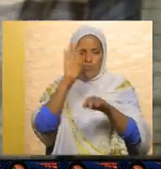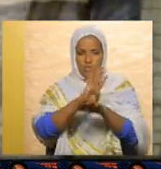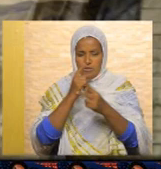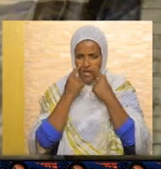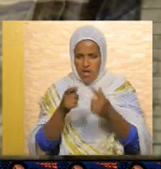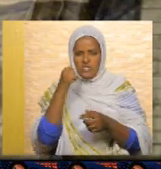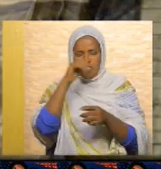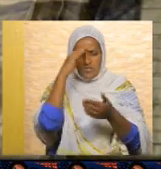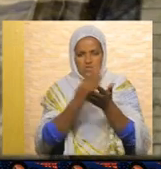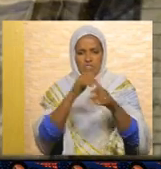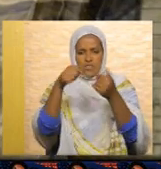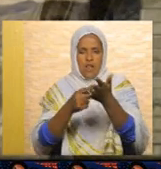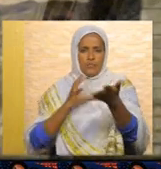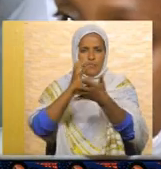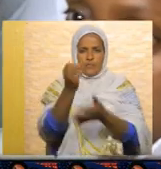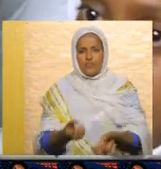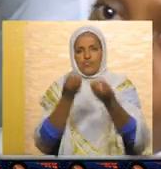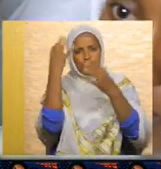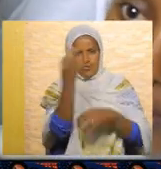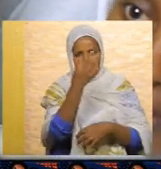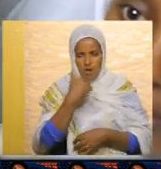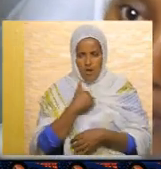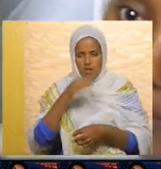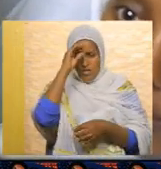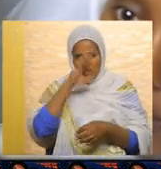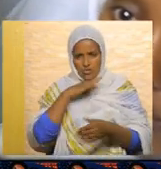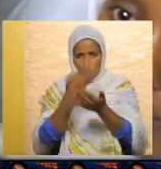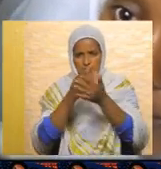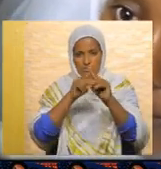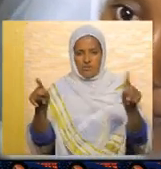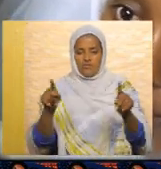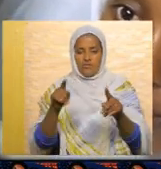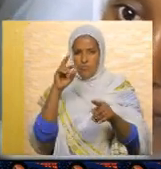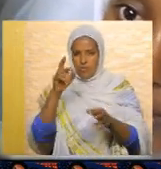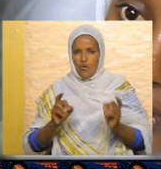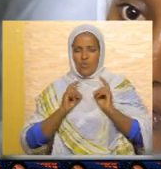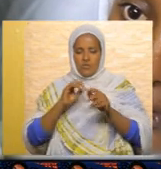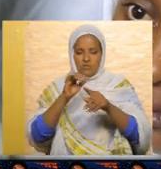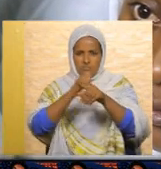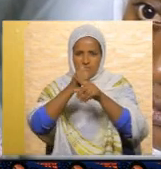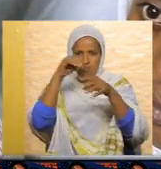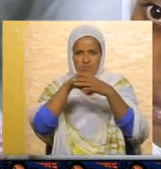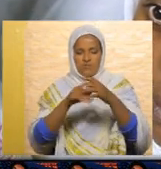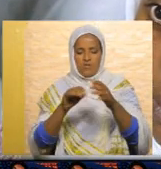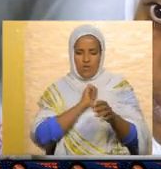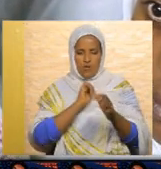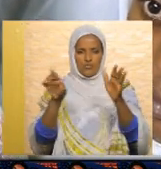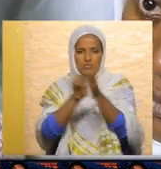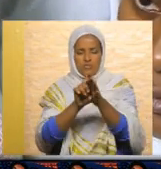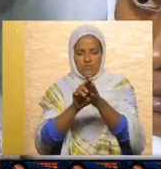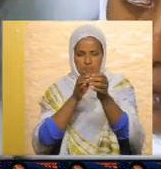እኩልነት በቤተክርስቲያን አይን ሴት ልጅ ስላላት መብት አብዝታ ትሰብካለች። የሰው ልጅ ግን በህይወት ልምምድ ውጣ ውረድ